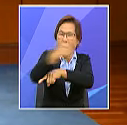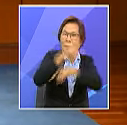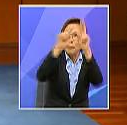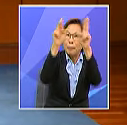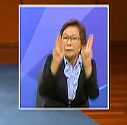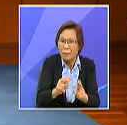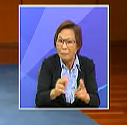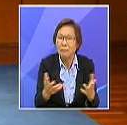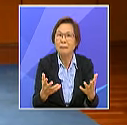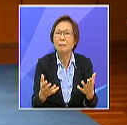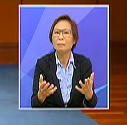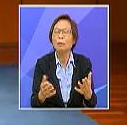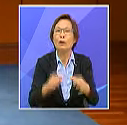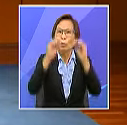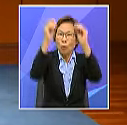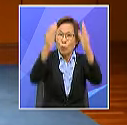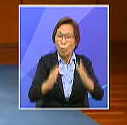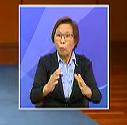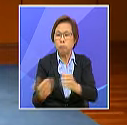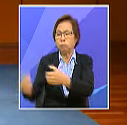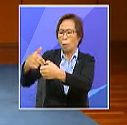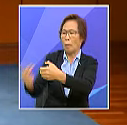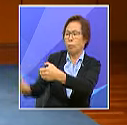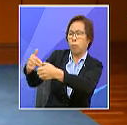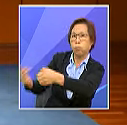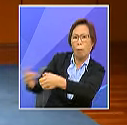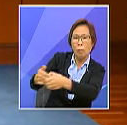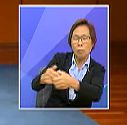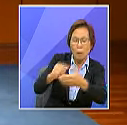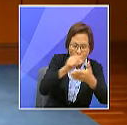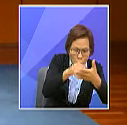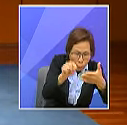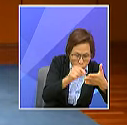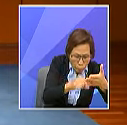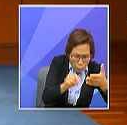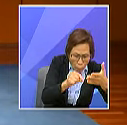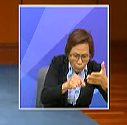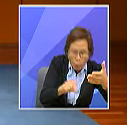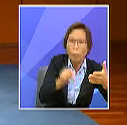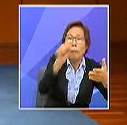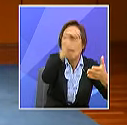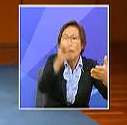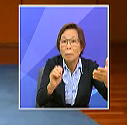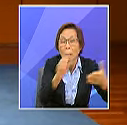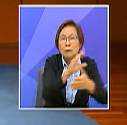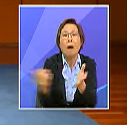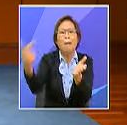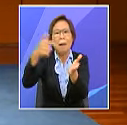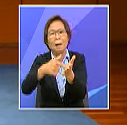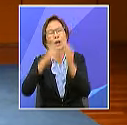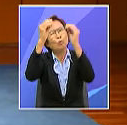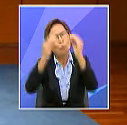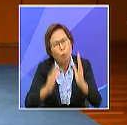peperiksaan guru-guru yang terlibat dalam pemarkahan peperiksaan Nda sekali lagi